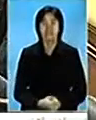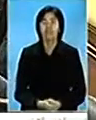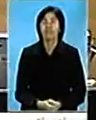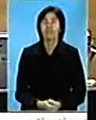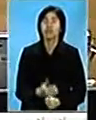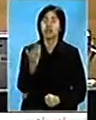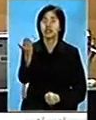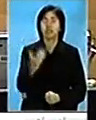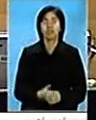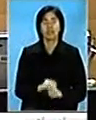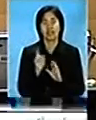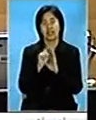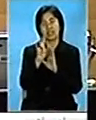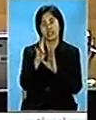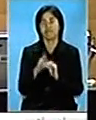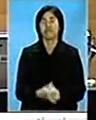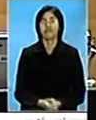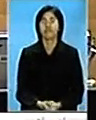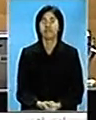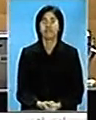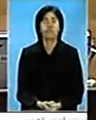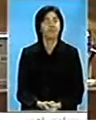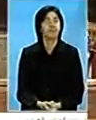ชินพรสัก7นาทีนะครับ